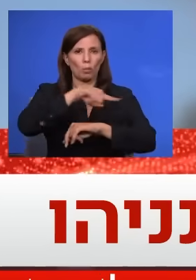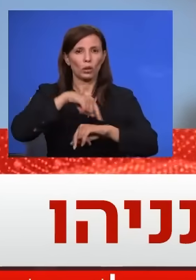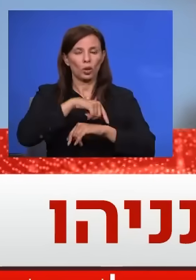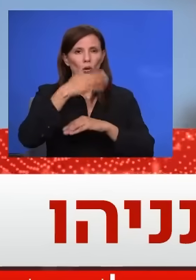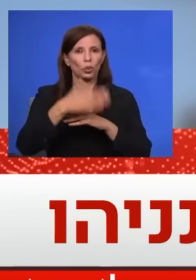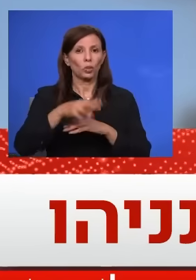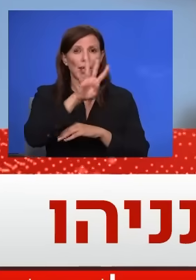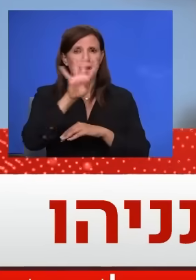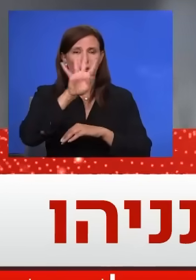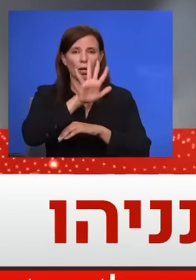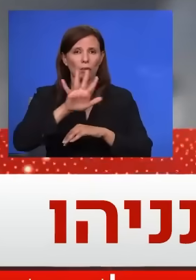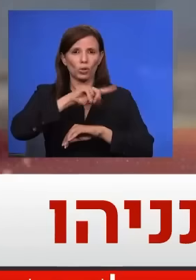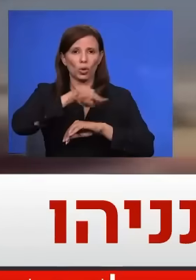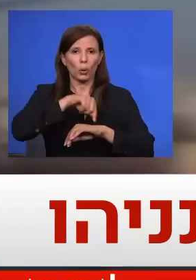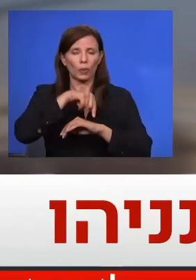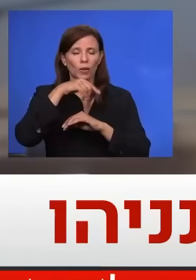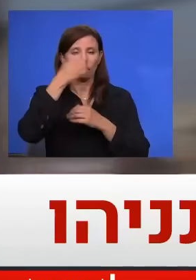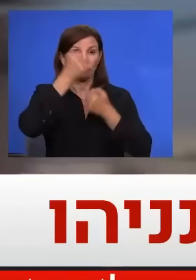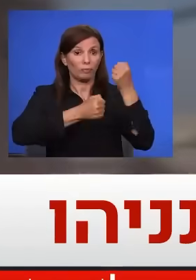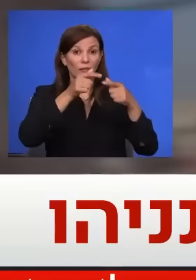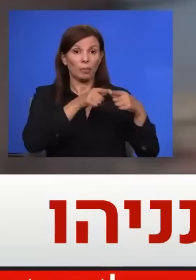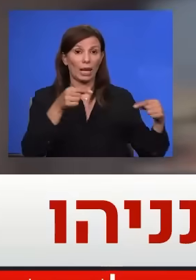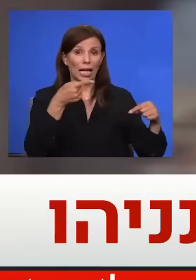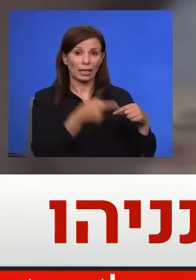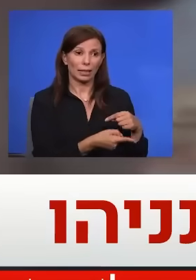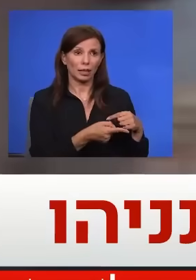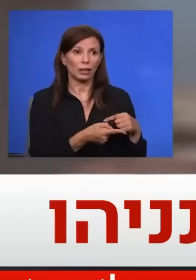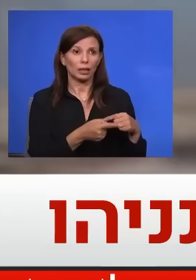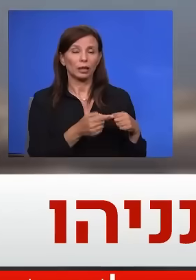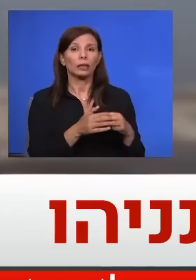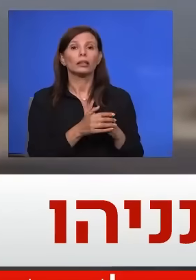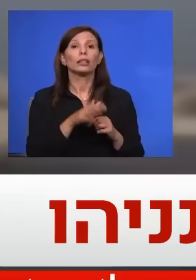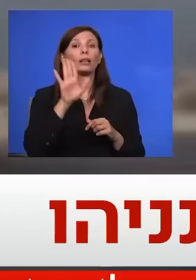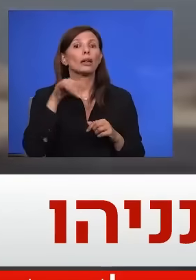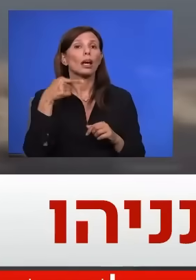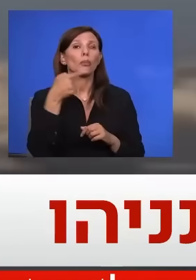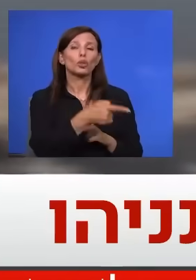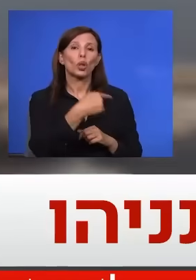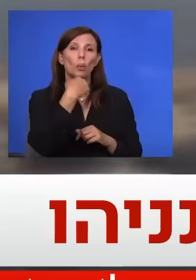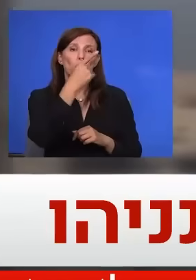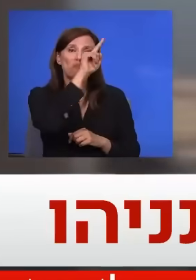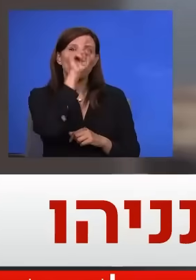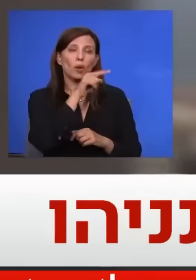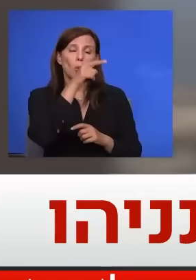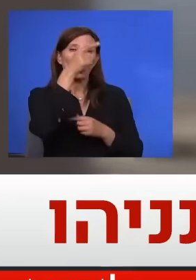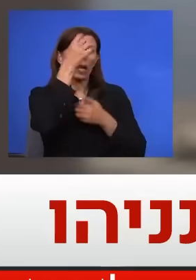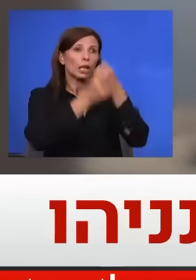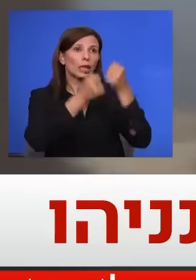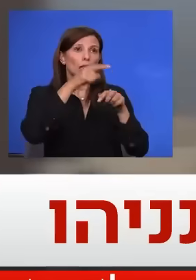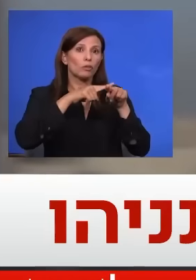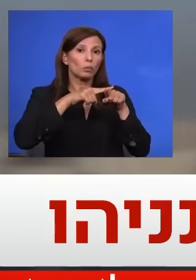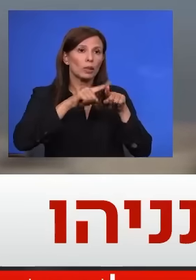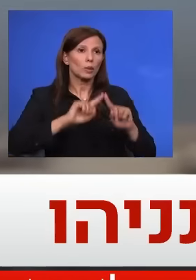האחרונות ברצועת עזה. אם גם שם מדווחים על אולי תקיפות מסוג אחר, אם נפגעים